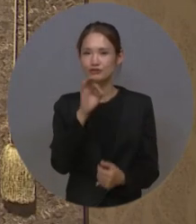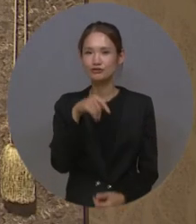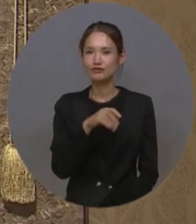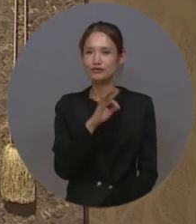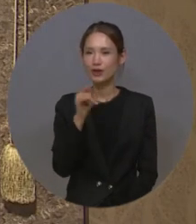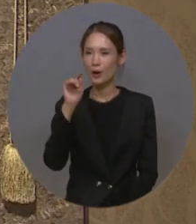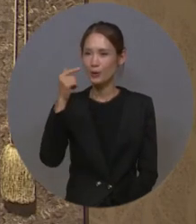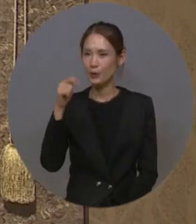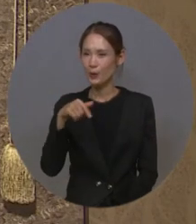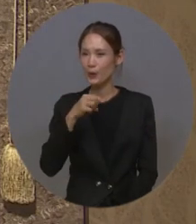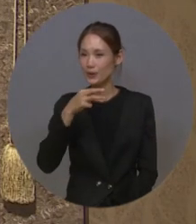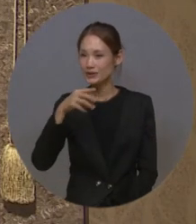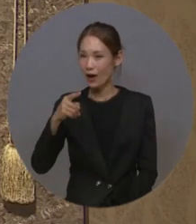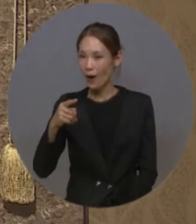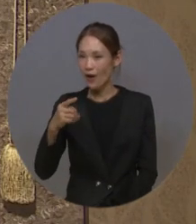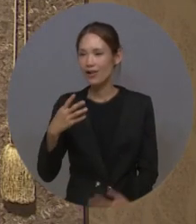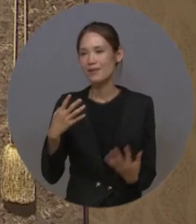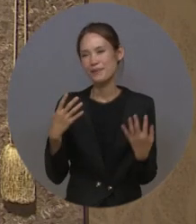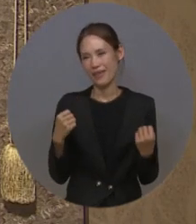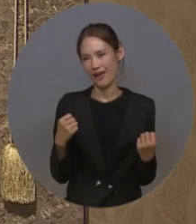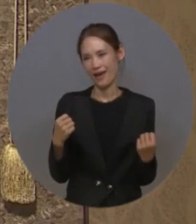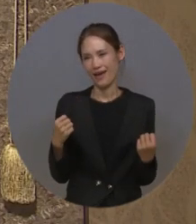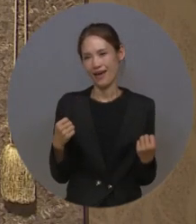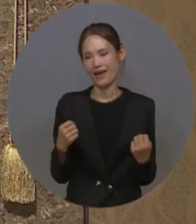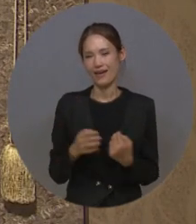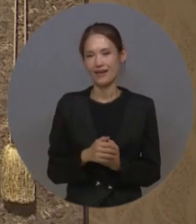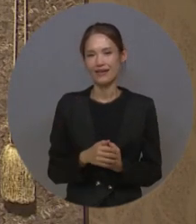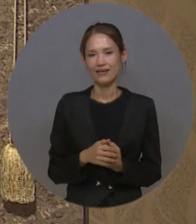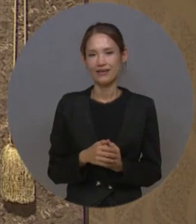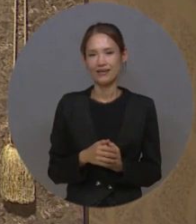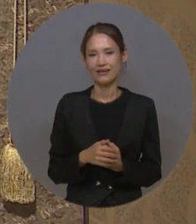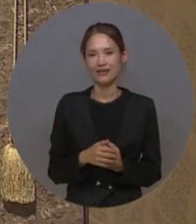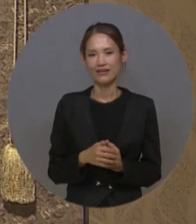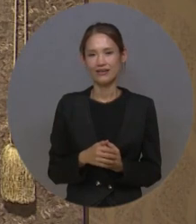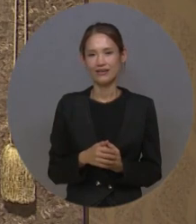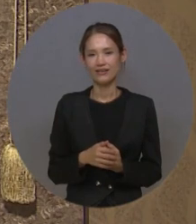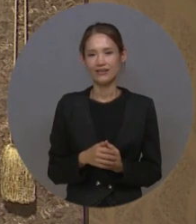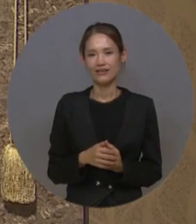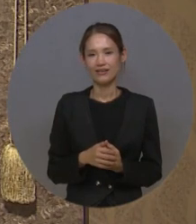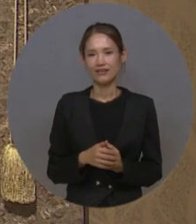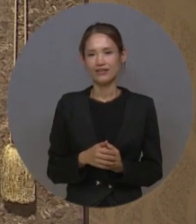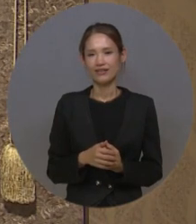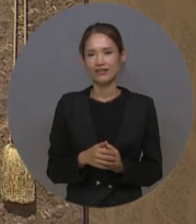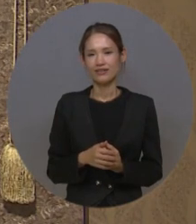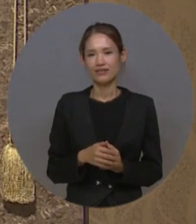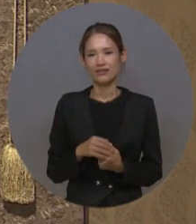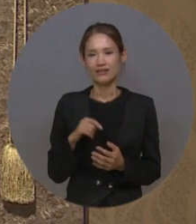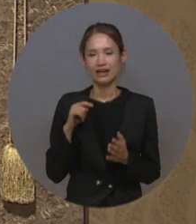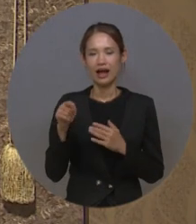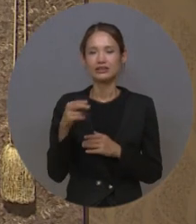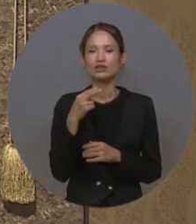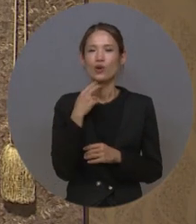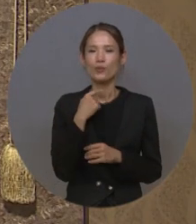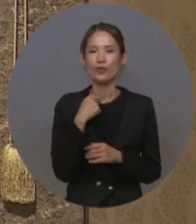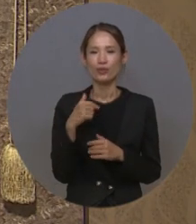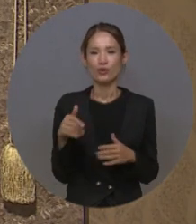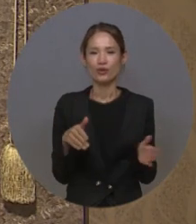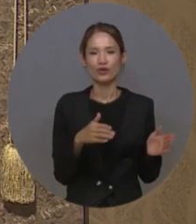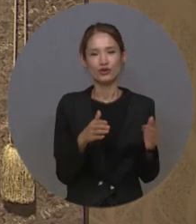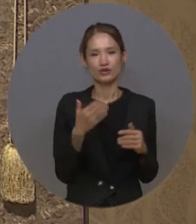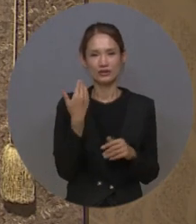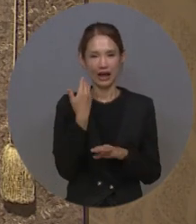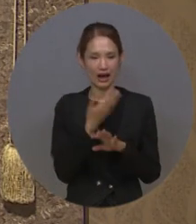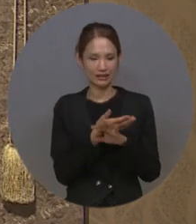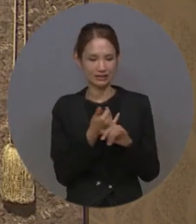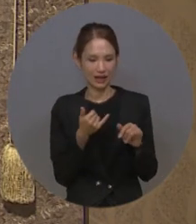우여곡절이라고 하면 참 많죠. 예. 어떻게 보면 그동안 그 가지 않은 길이잖아요. 누군가 해놓은 거를